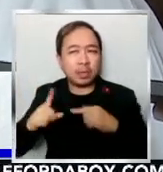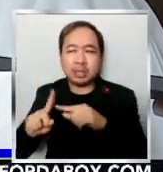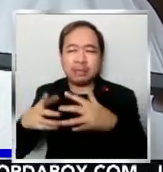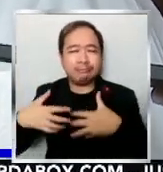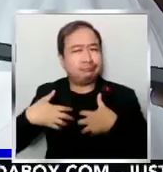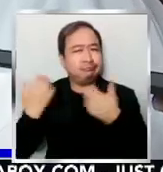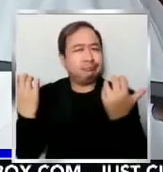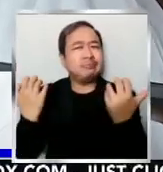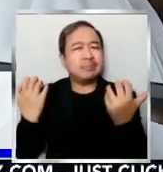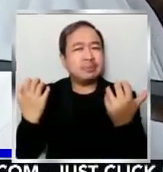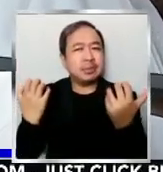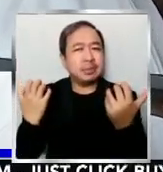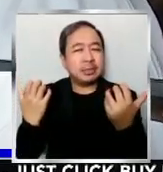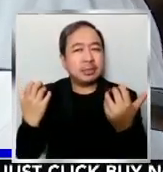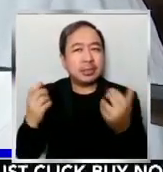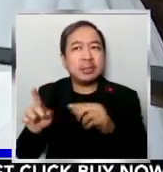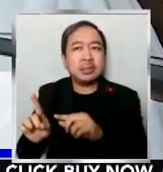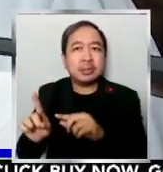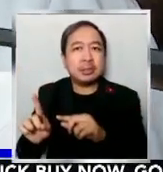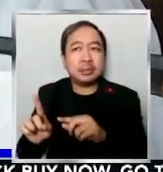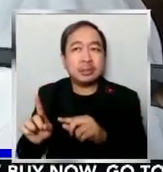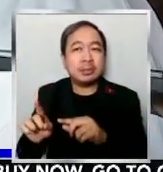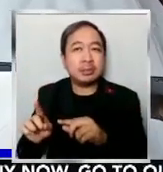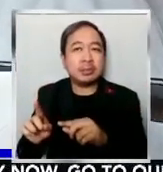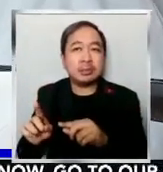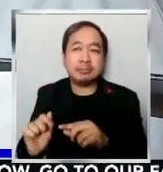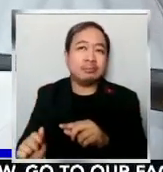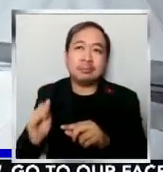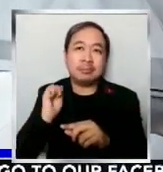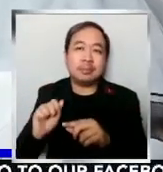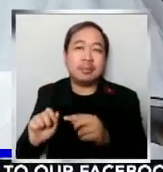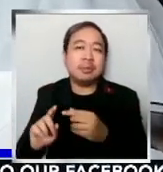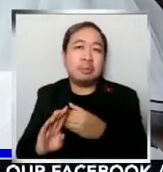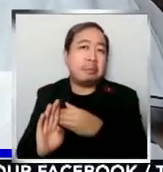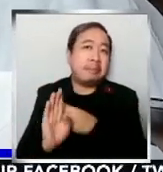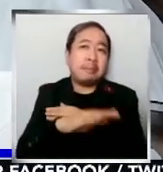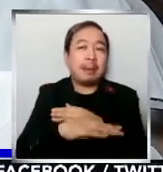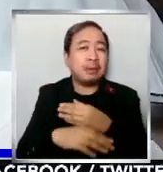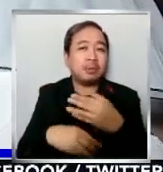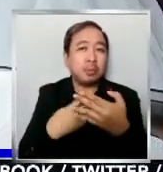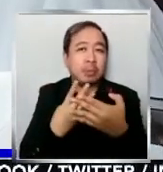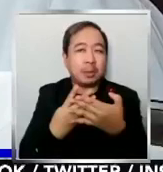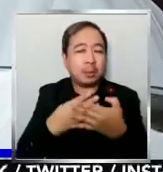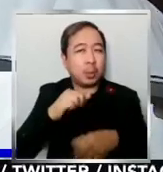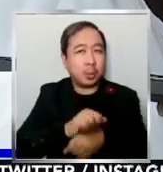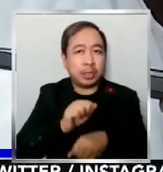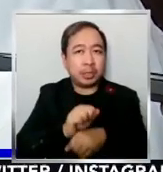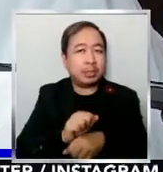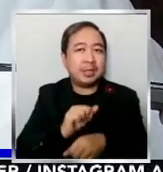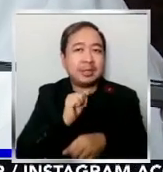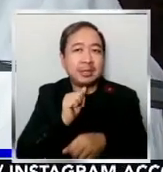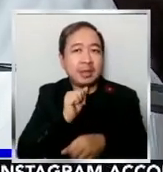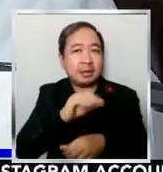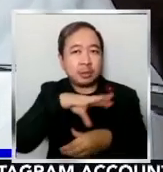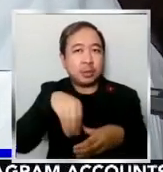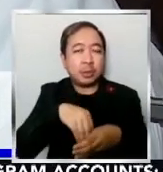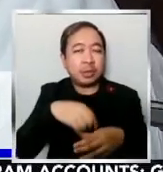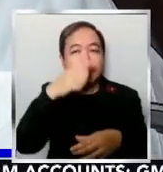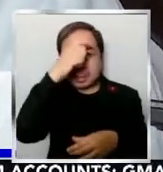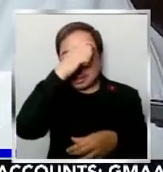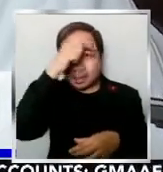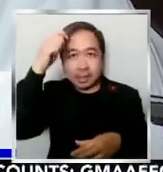nawala na siya. He didn't anymore go back to Bilibid. He went back to Laguna. Hindi na siya umattend ng graduation. Because it's very